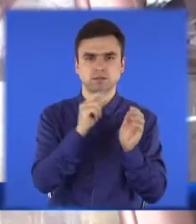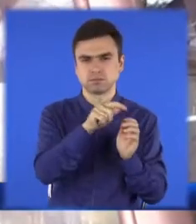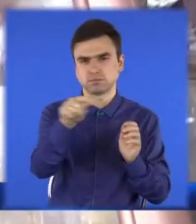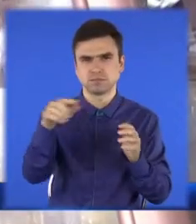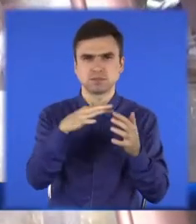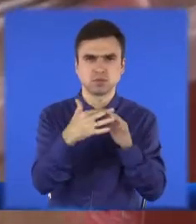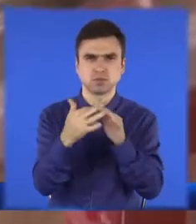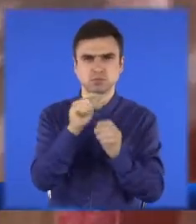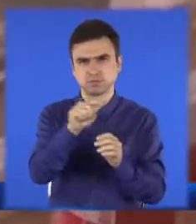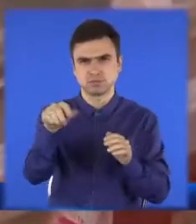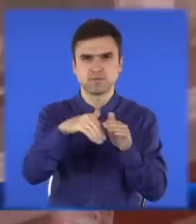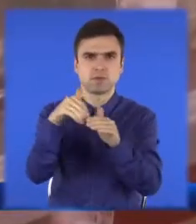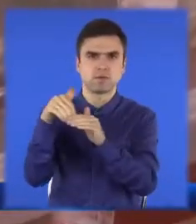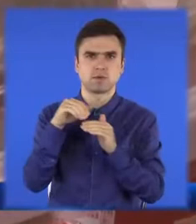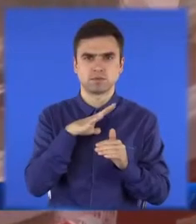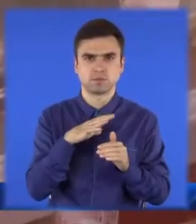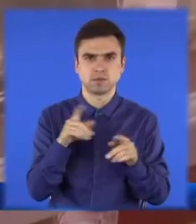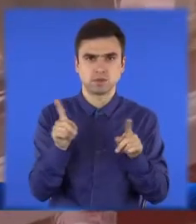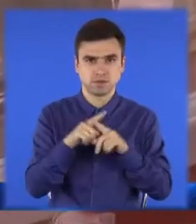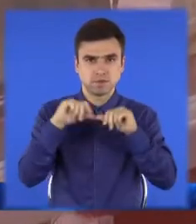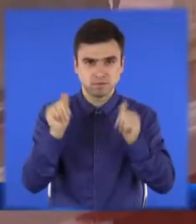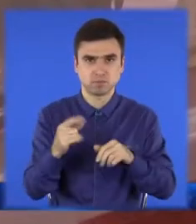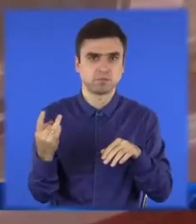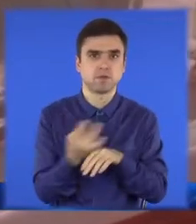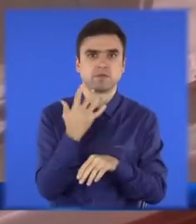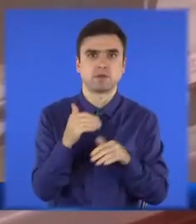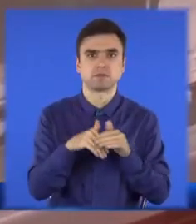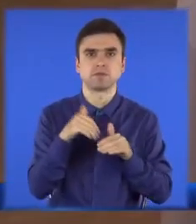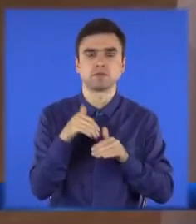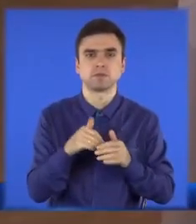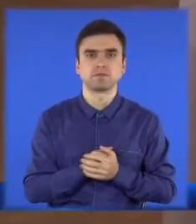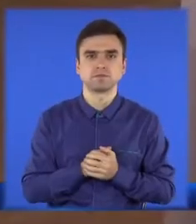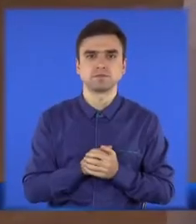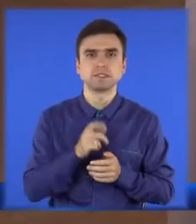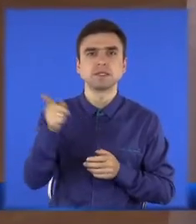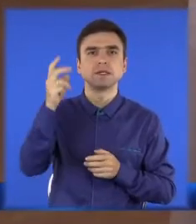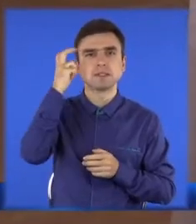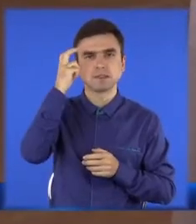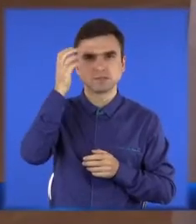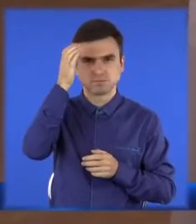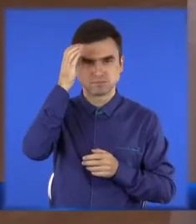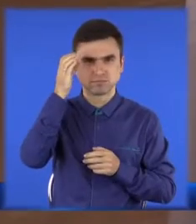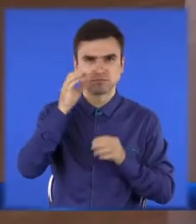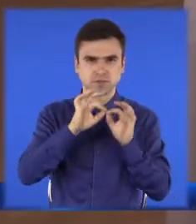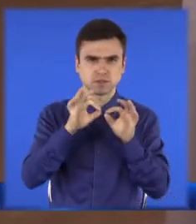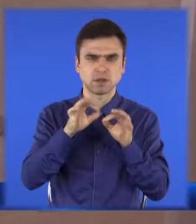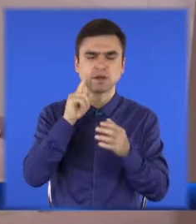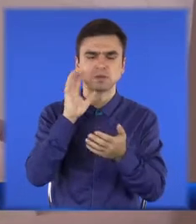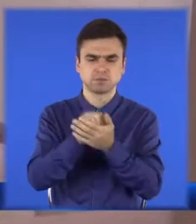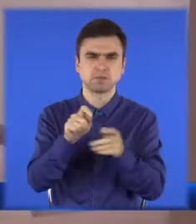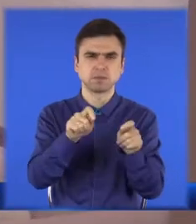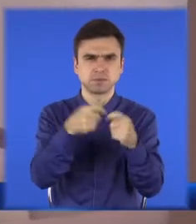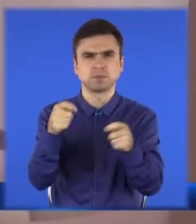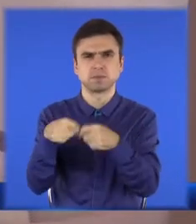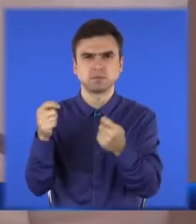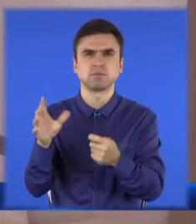У такому форматі обрання депутатів відбувається вперше. Столичні експерти кажуть, на деяких дільницях були типові порушення.